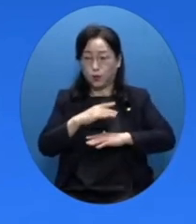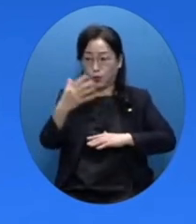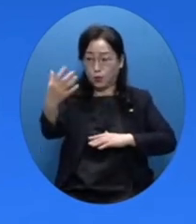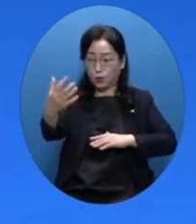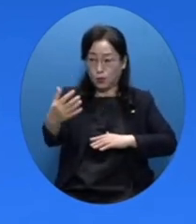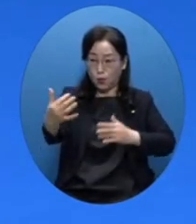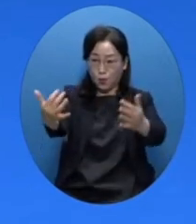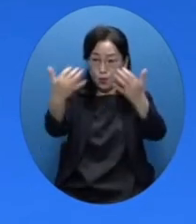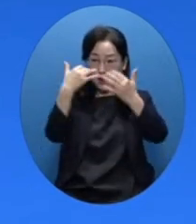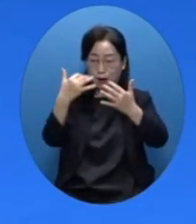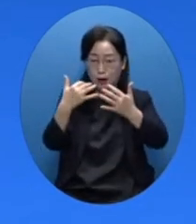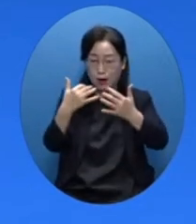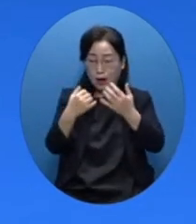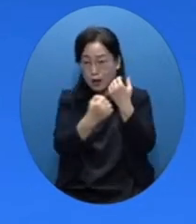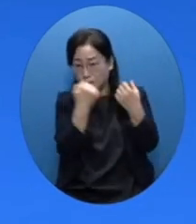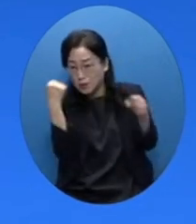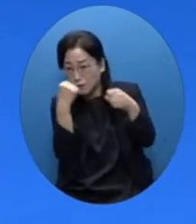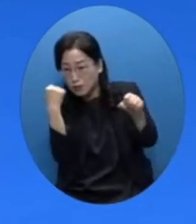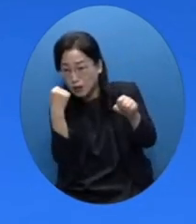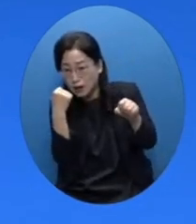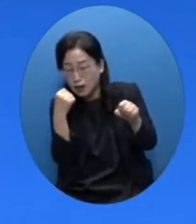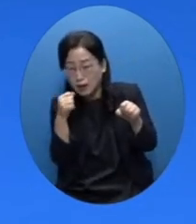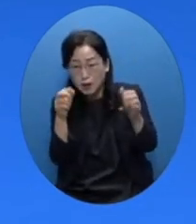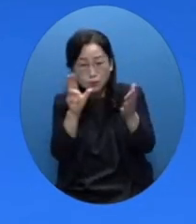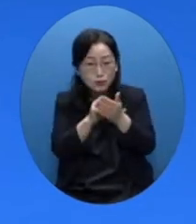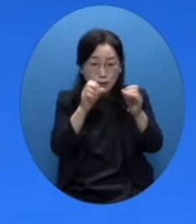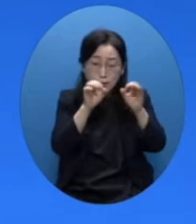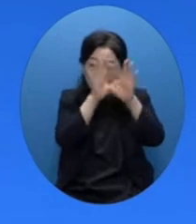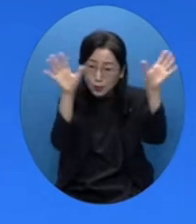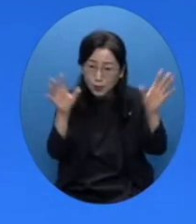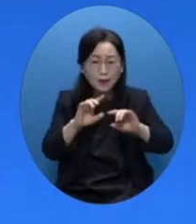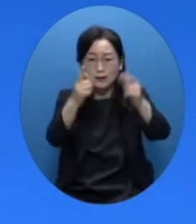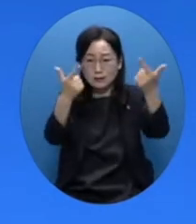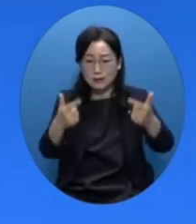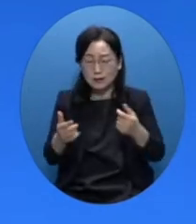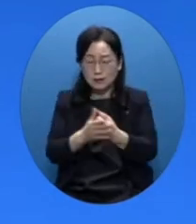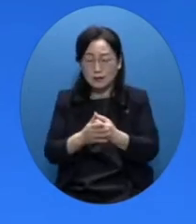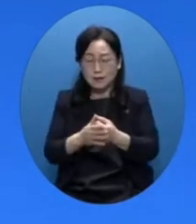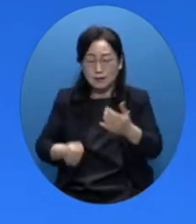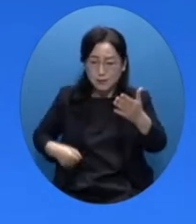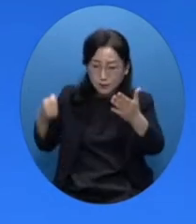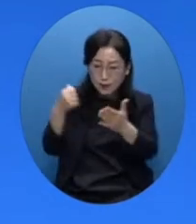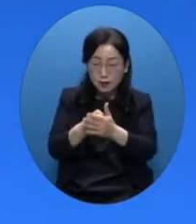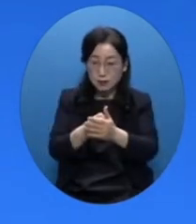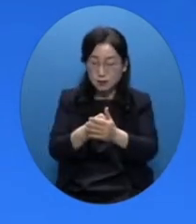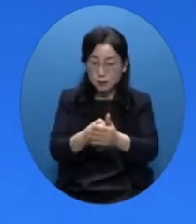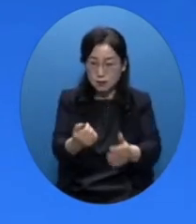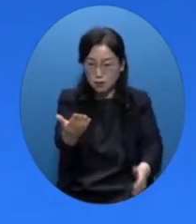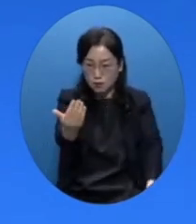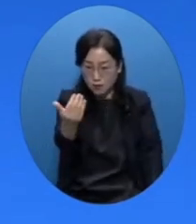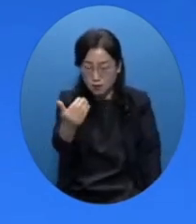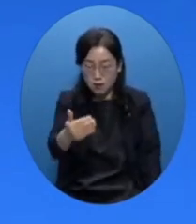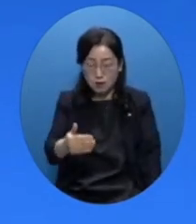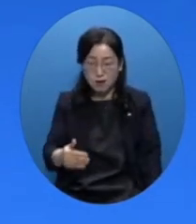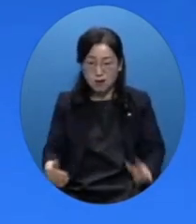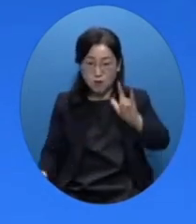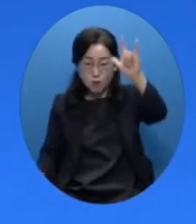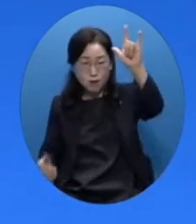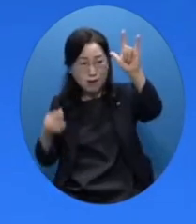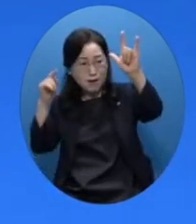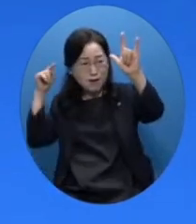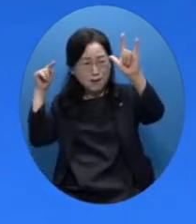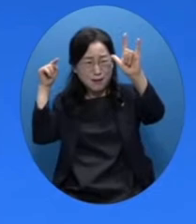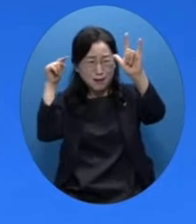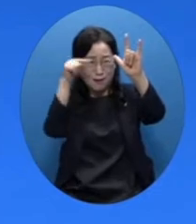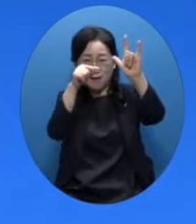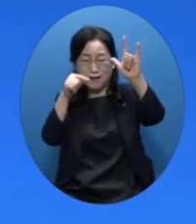돌아간다고 9 문제가 사라진 것이 아닙니다 담대히 마치 골리앗을 향해 달려나가는 다 이처럼